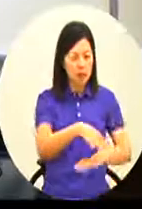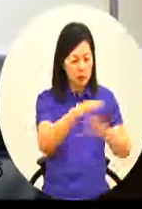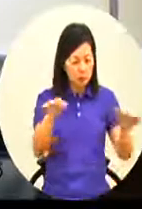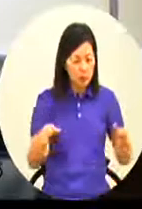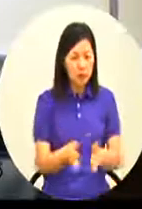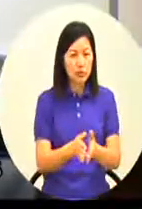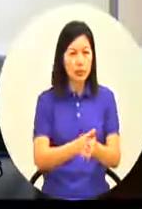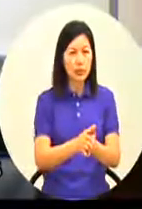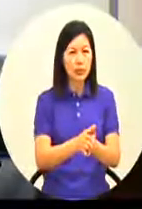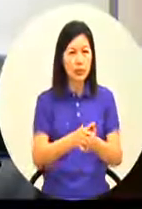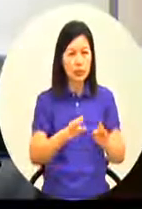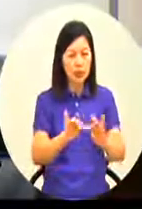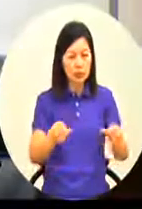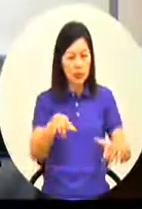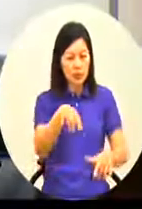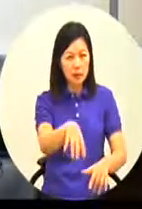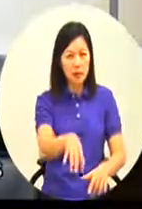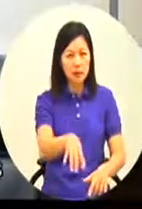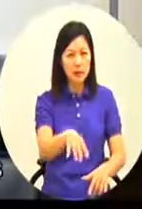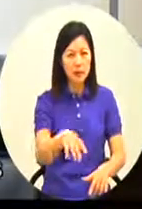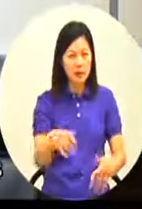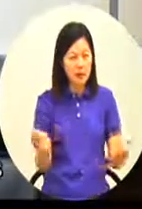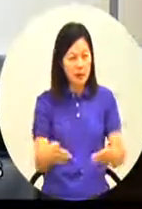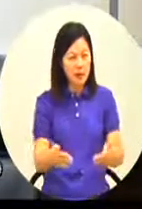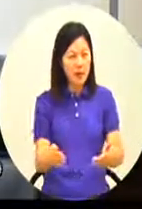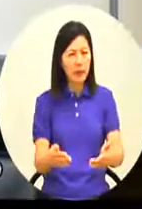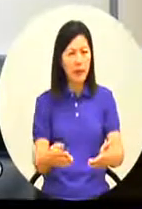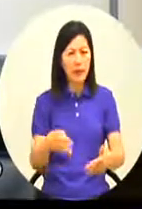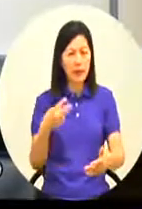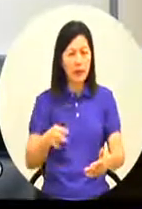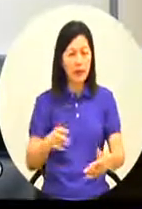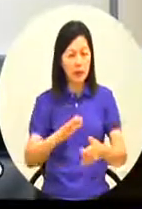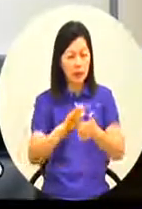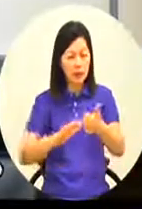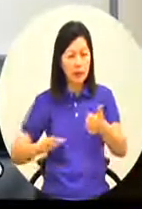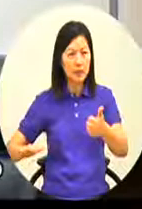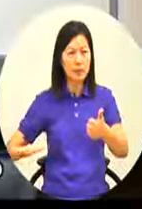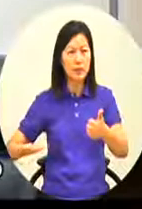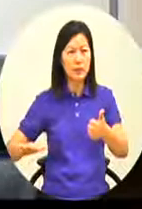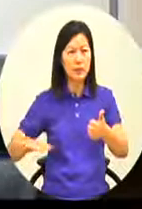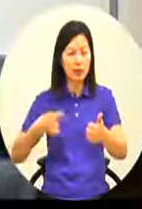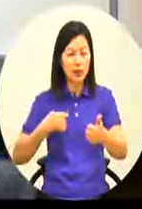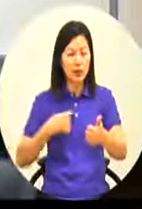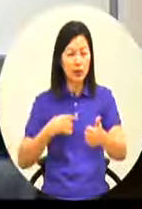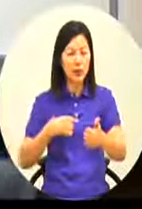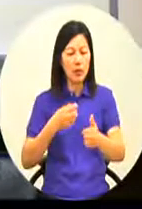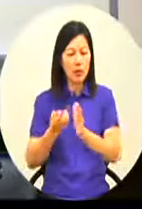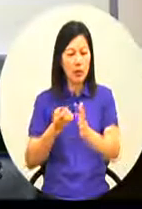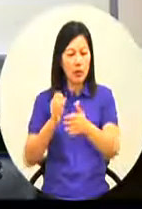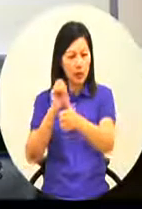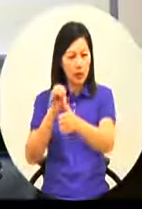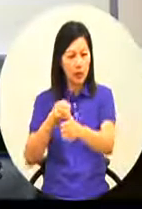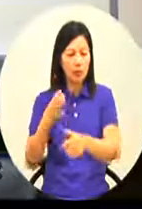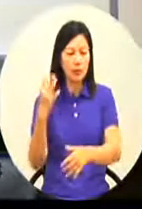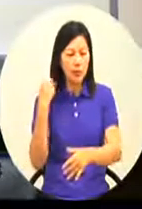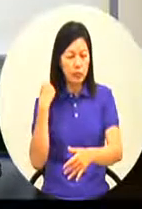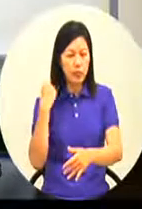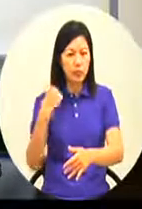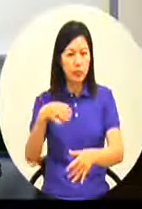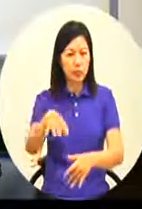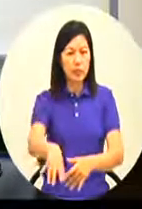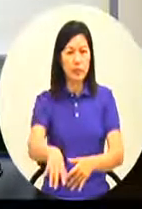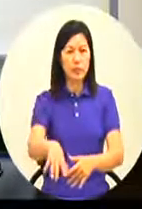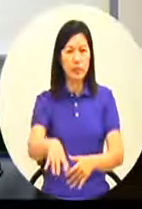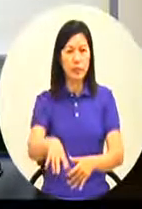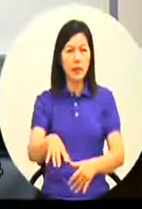的一个它的开发，然后也会影响到我所谓的这些旧部落，然后呢，或者